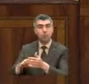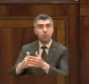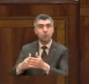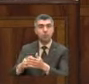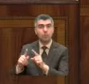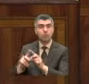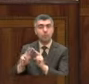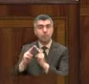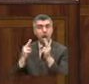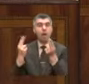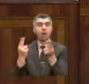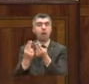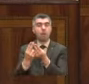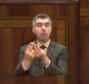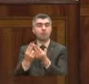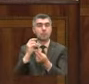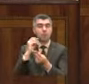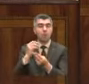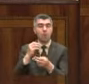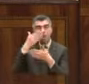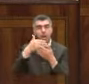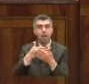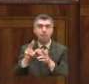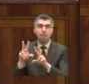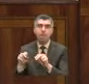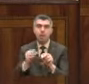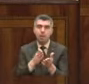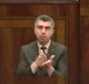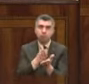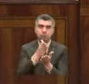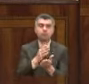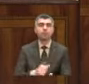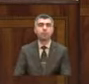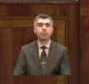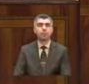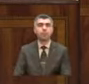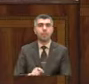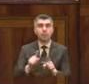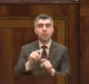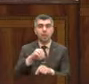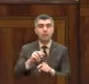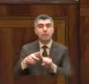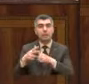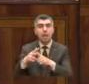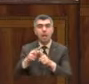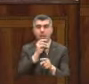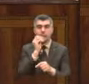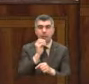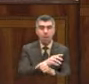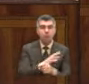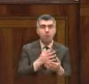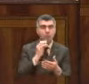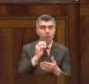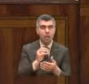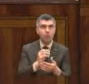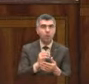اقتصاديات وصناعات أخرى، ولذلك البلاد ديالنا الآن ماشية في هذا الاتجاه. برنامج التلوث الصناعي 125 مشروع ديال التلوث